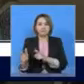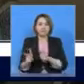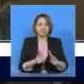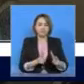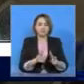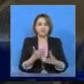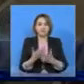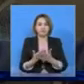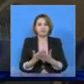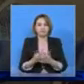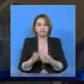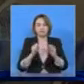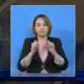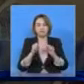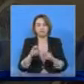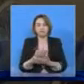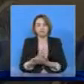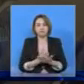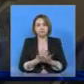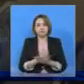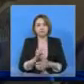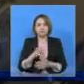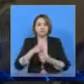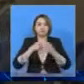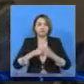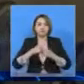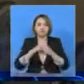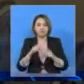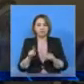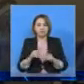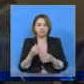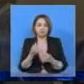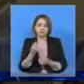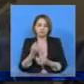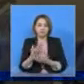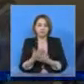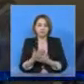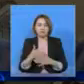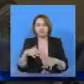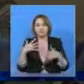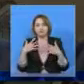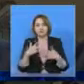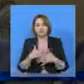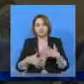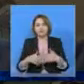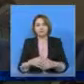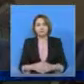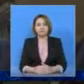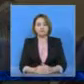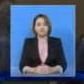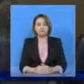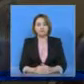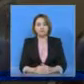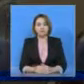для подготовки, для физиопроцедур, спа-процедур, чтобы немножко сделать разминочку для тела.